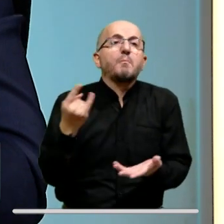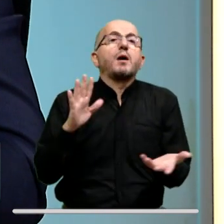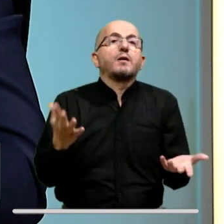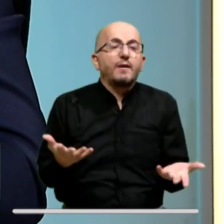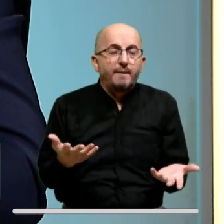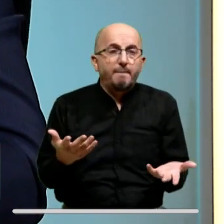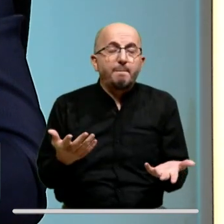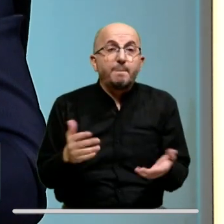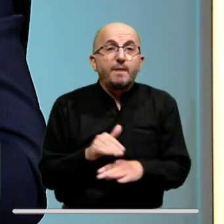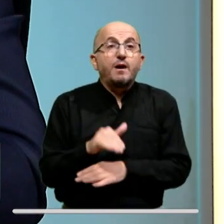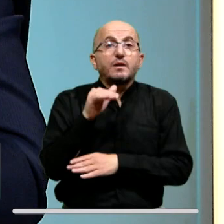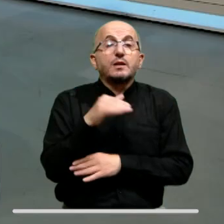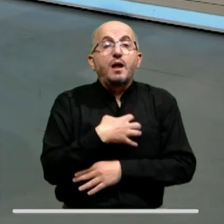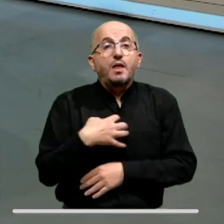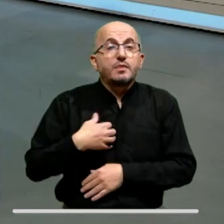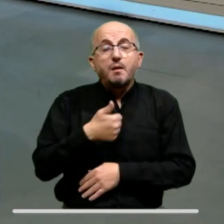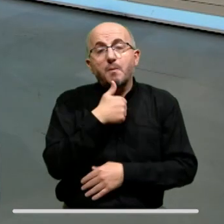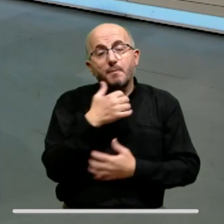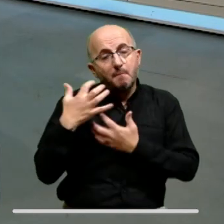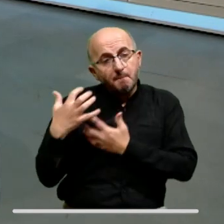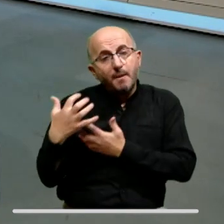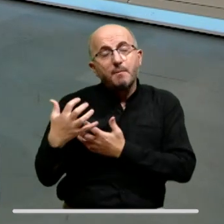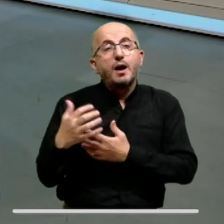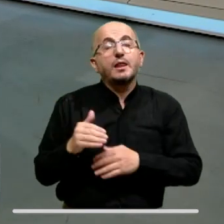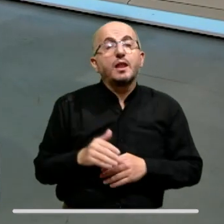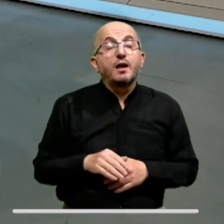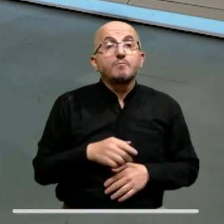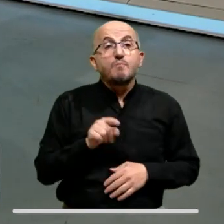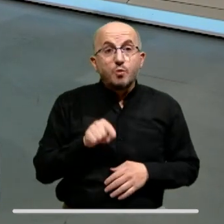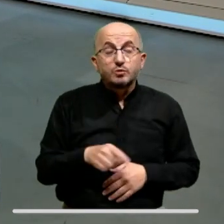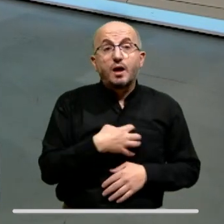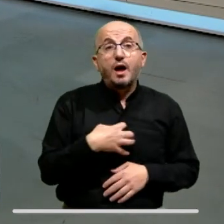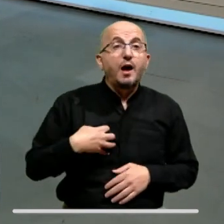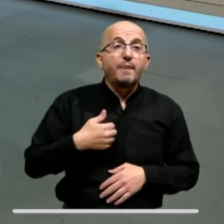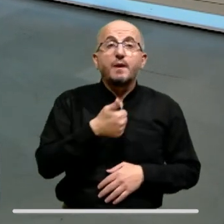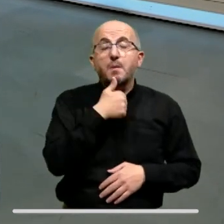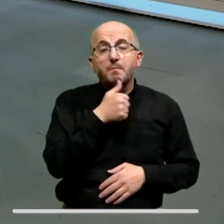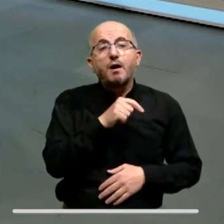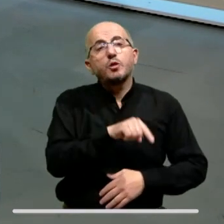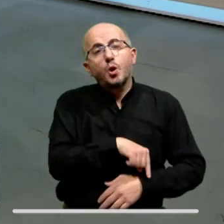dolaşabiliyorlar. Hayatları anne babayla. Tabii ki burada anne baba gayet